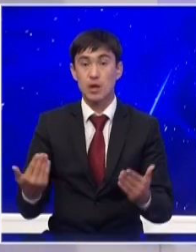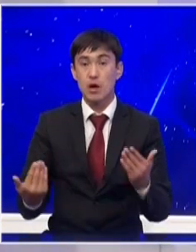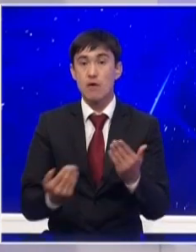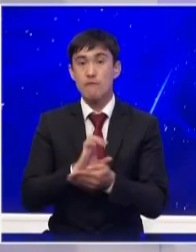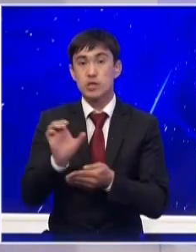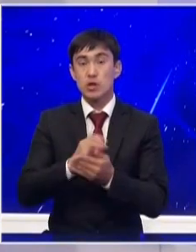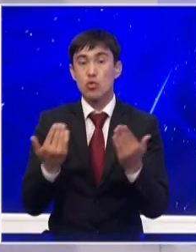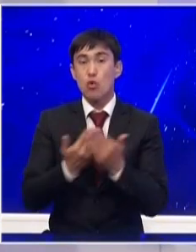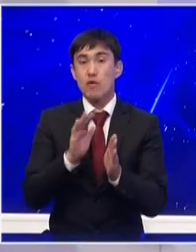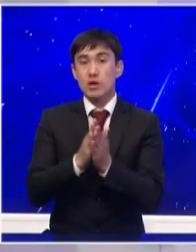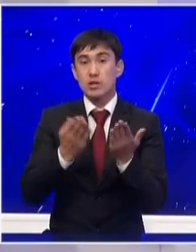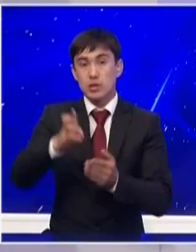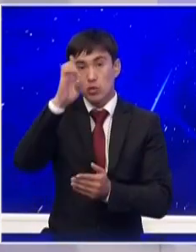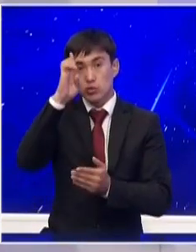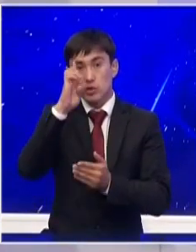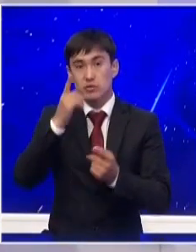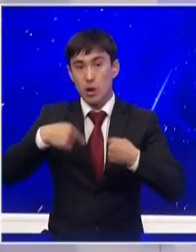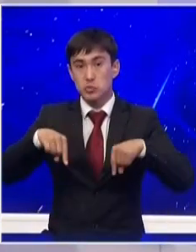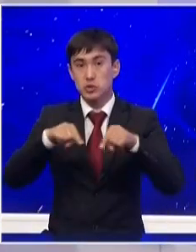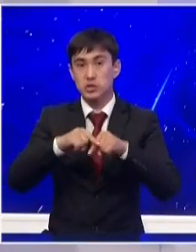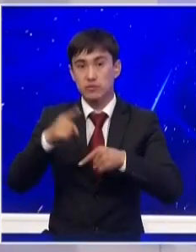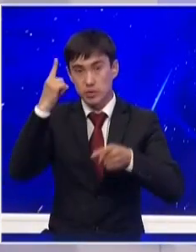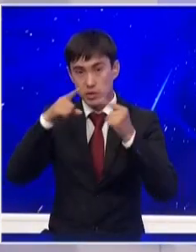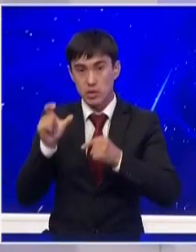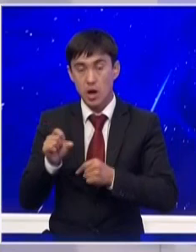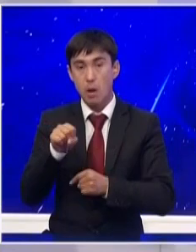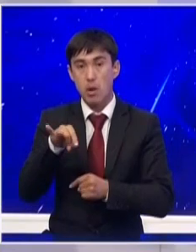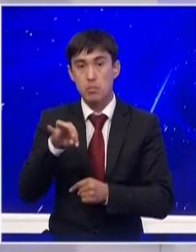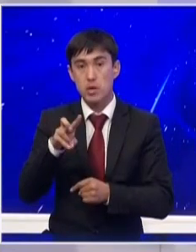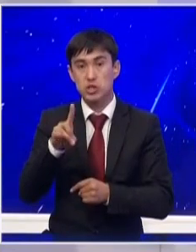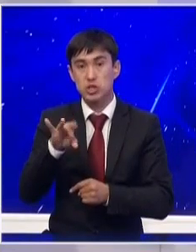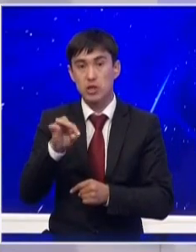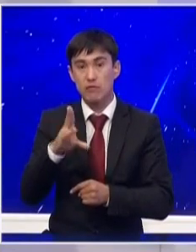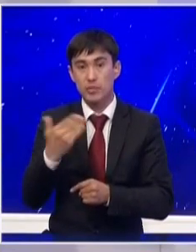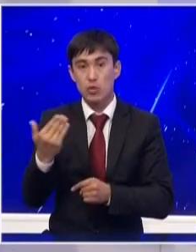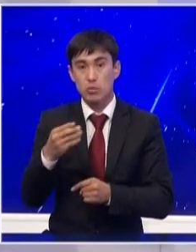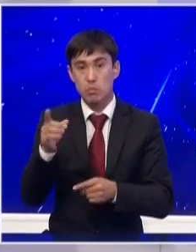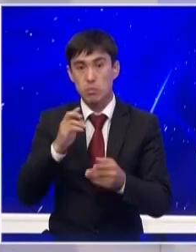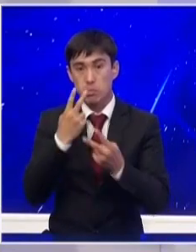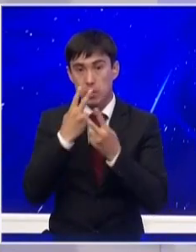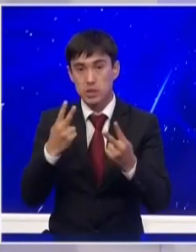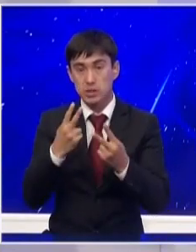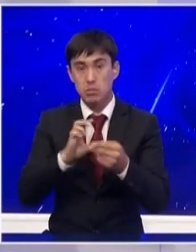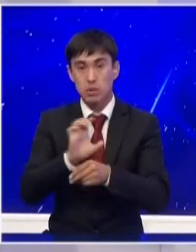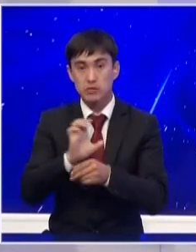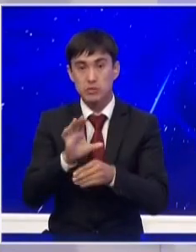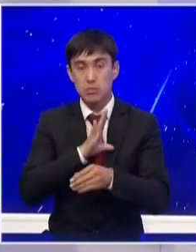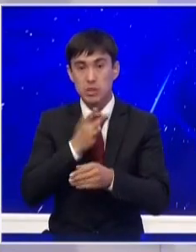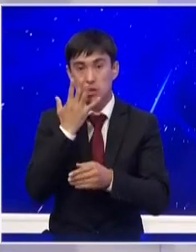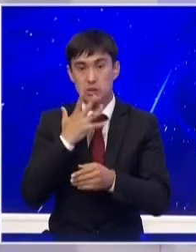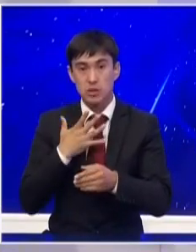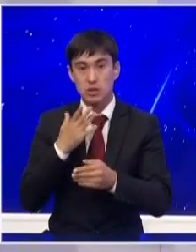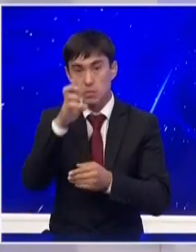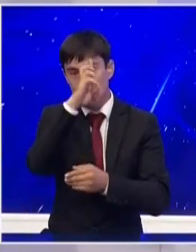Вышла новая книга государственного и общественного деятеля Амалбека Тшанова. Презентация произведения прошла в